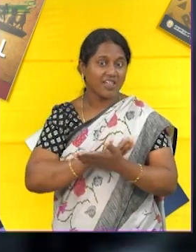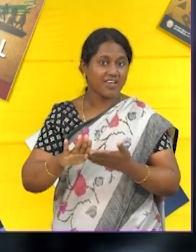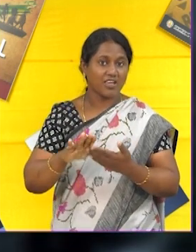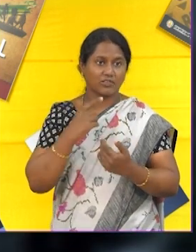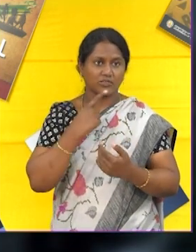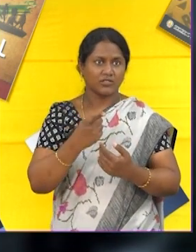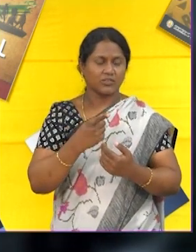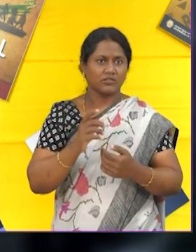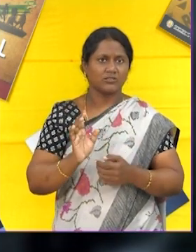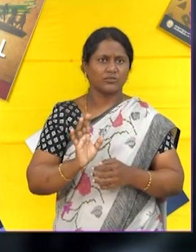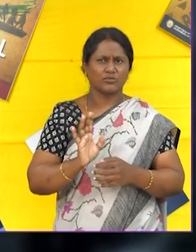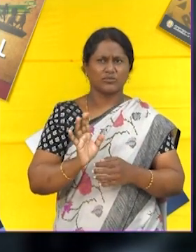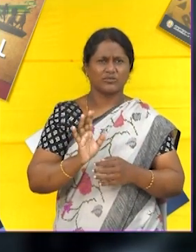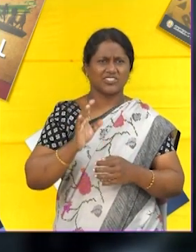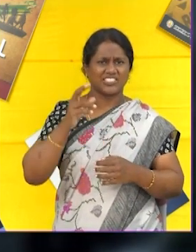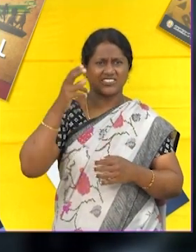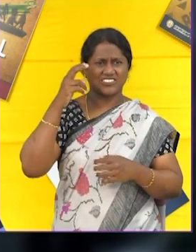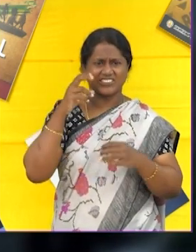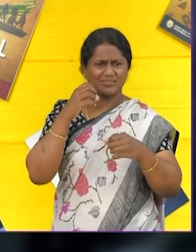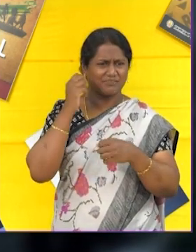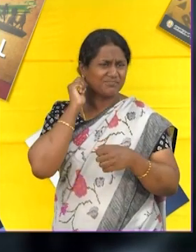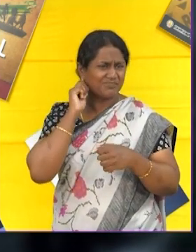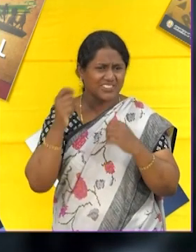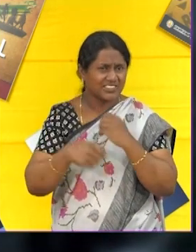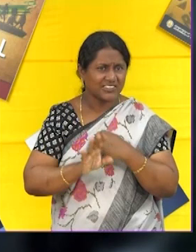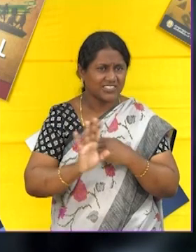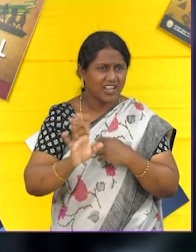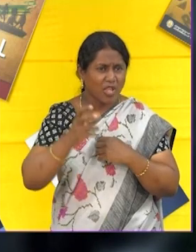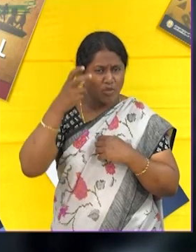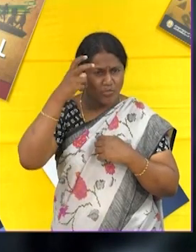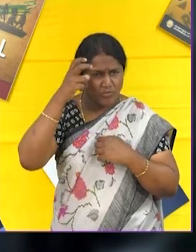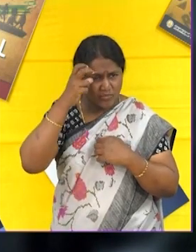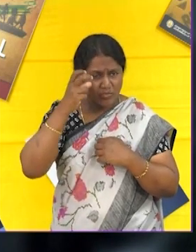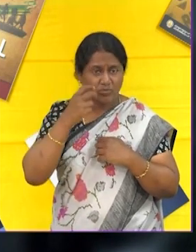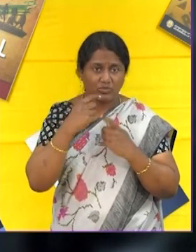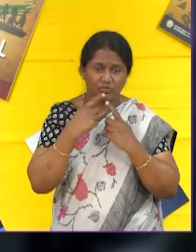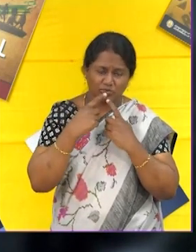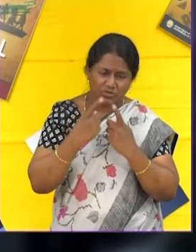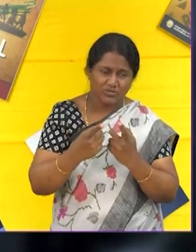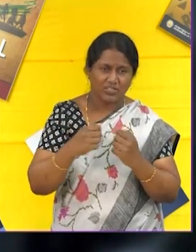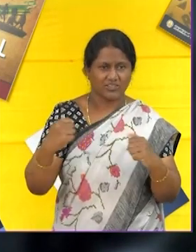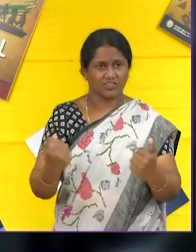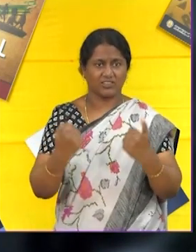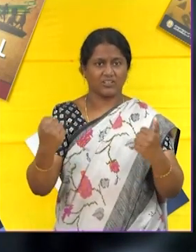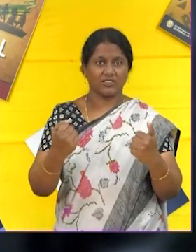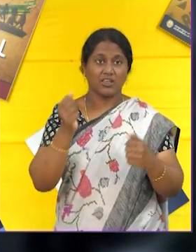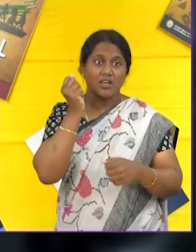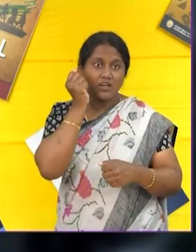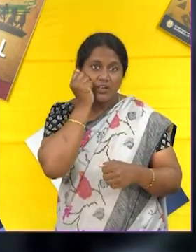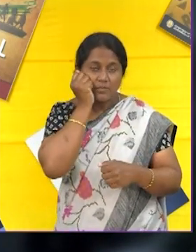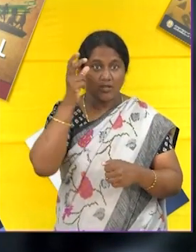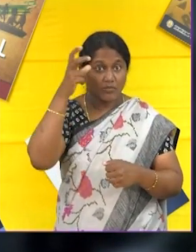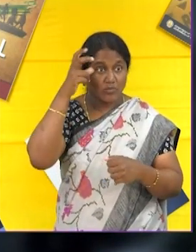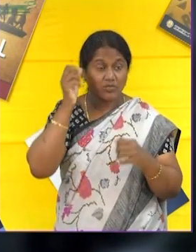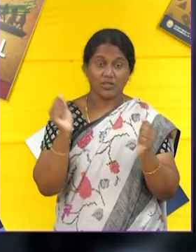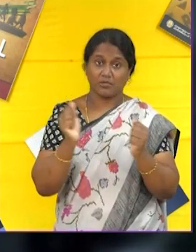நாங்கள் வந்து இது burglars கிடையாது, இது ghost அப்படின்னு நானும் ஹெர்மனும் சொல்ல ட்ரை பண்ணுறோம். ஆனால் அம்மா வந்து கோஸ்ட்டுக்கு